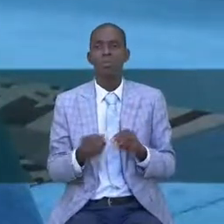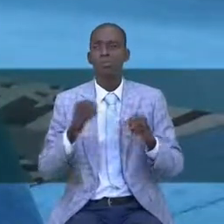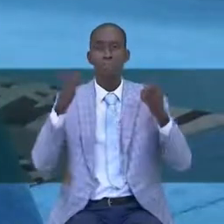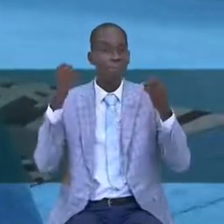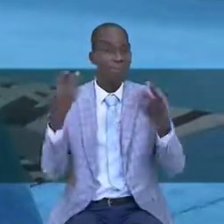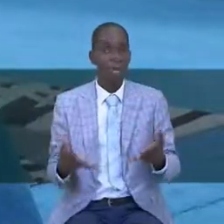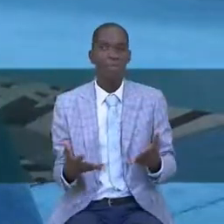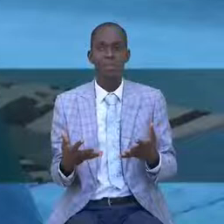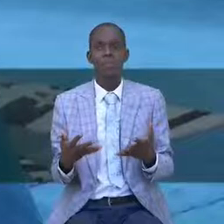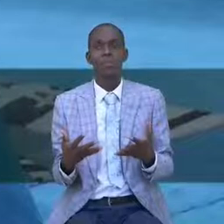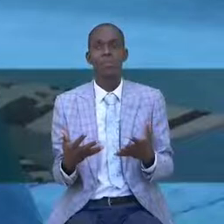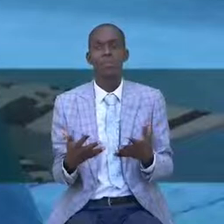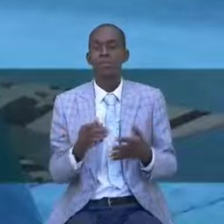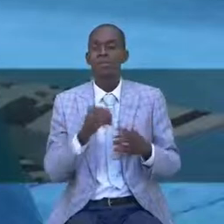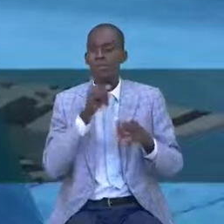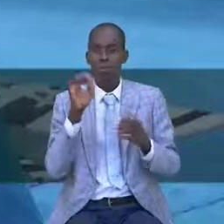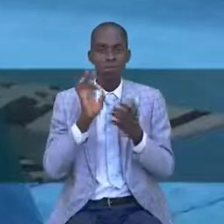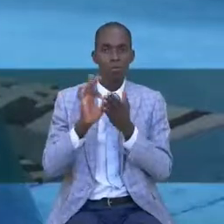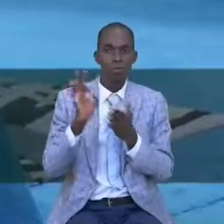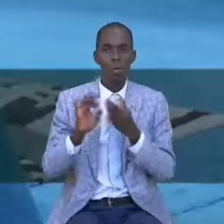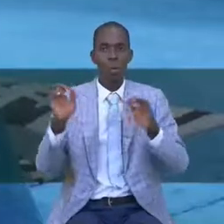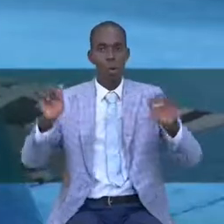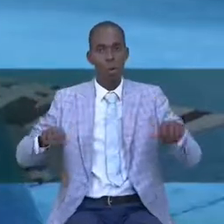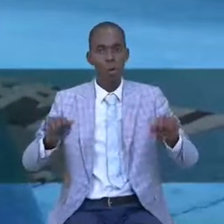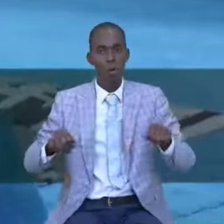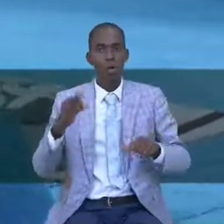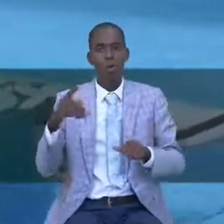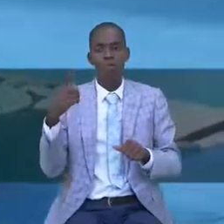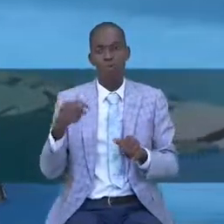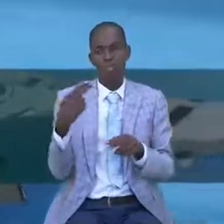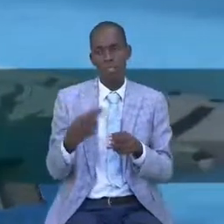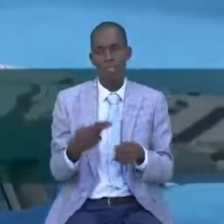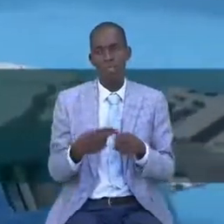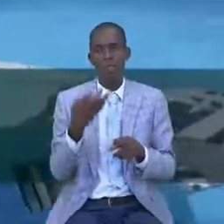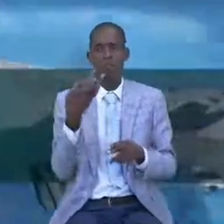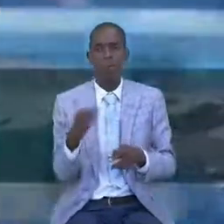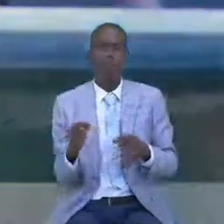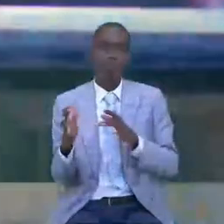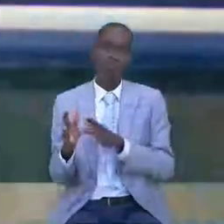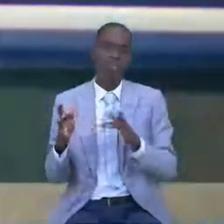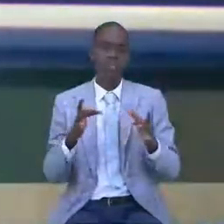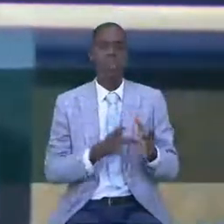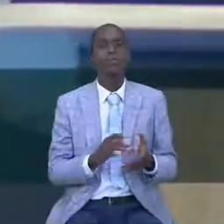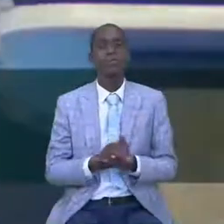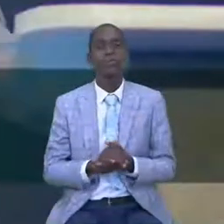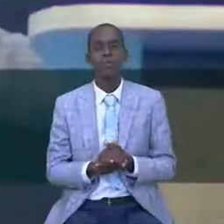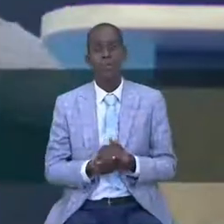possibilités sans nombre, incontables, les possibilités